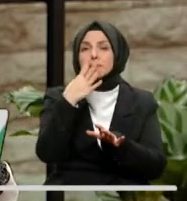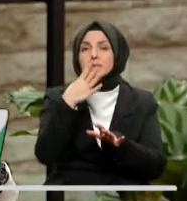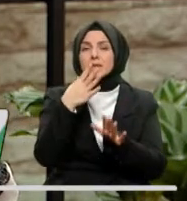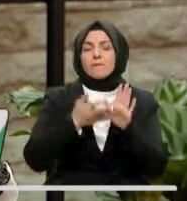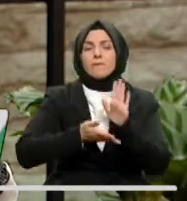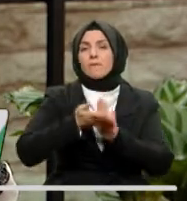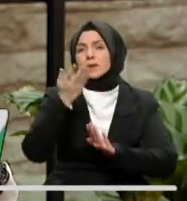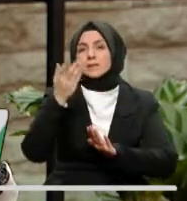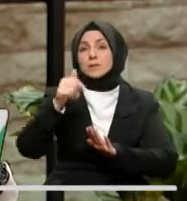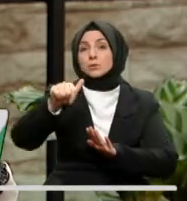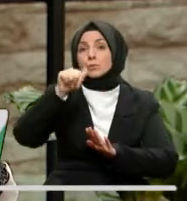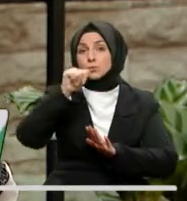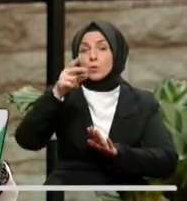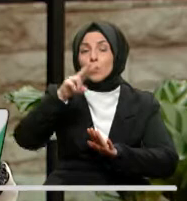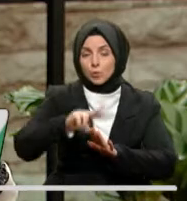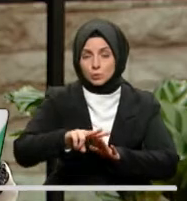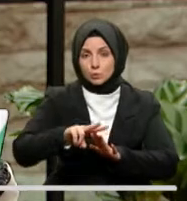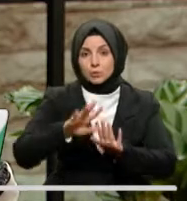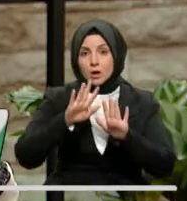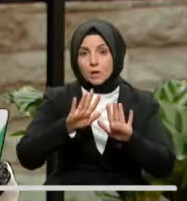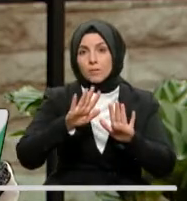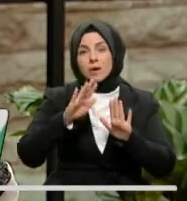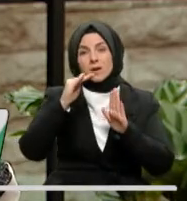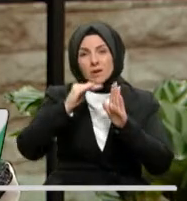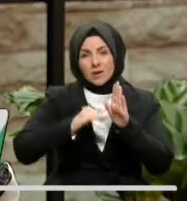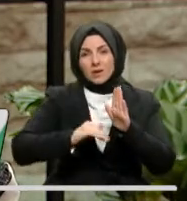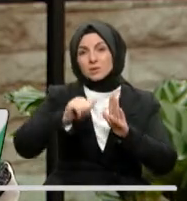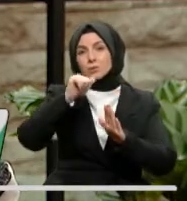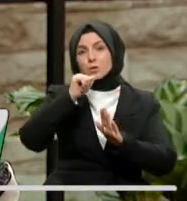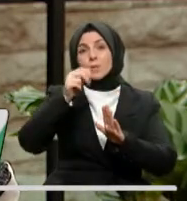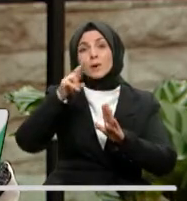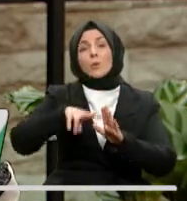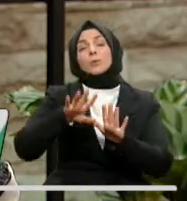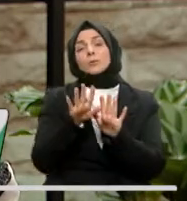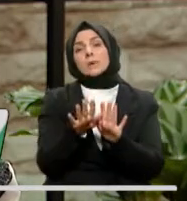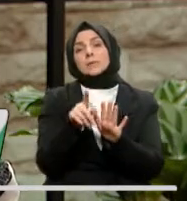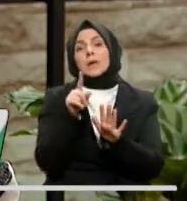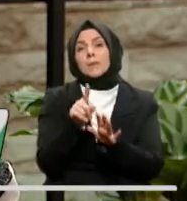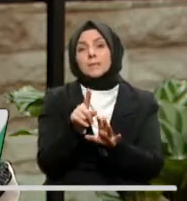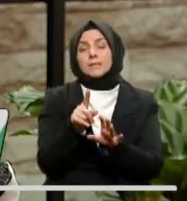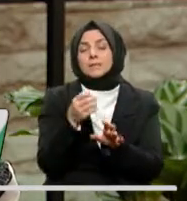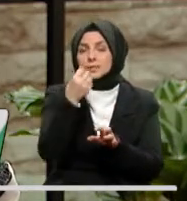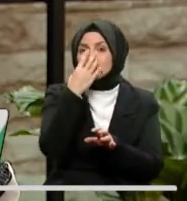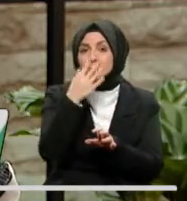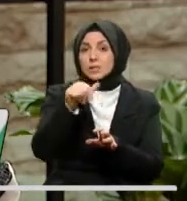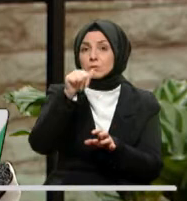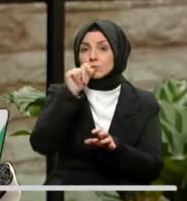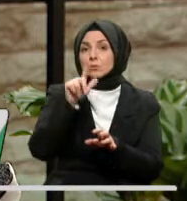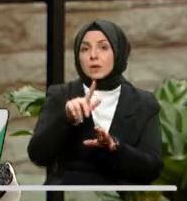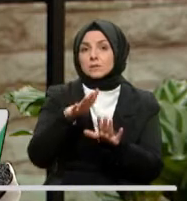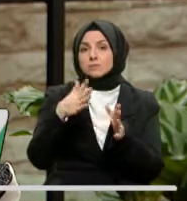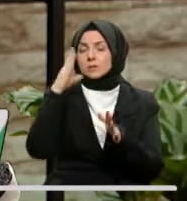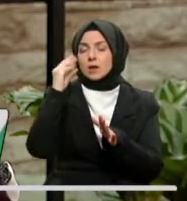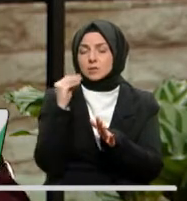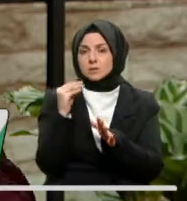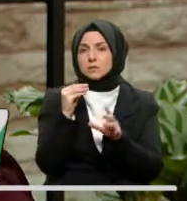öldürür Az sonra Öldürmez bak Onun altında vurgulayarak söylüyorum Bir bitkinin su ihtiyacı olduğunu nasıl anladı Çok basit O ki de